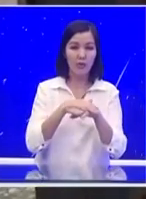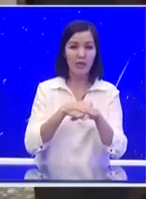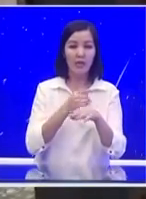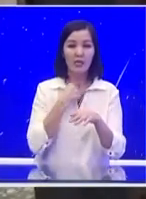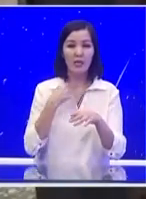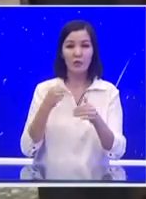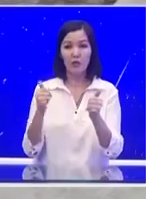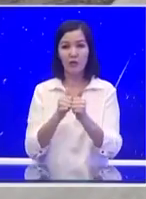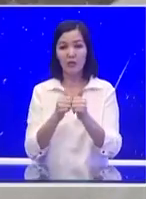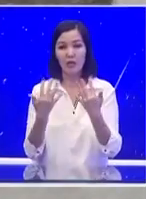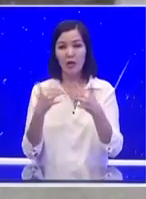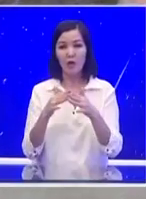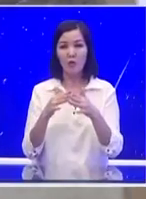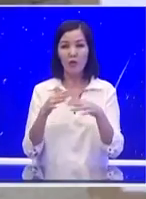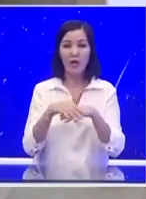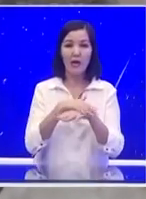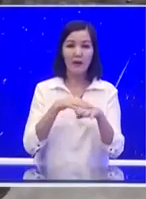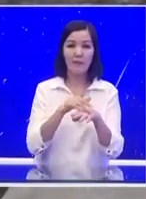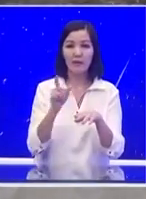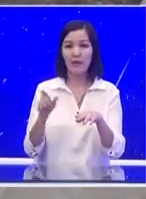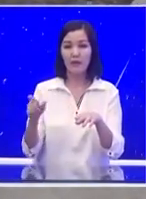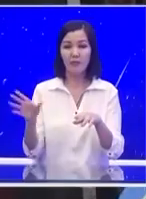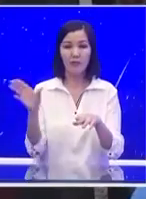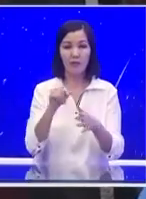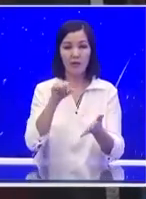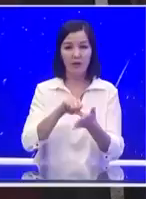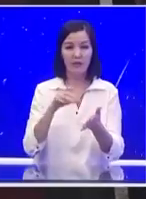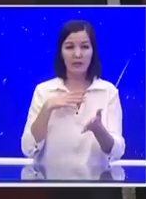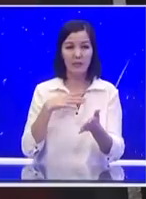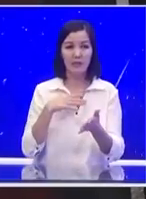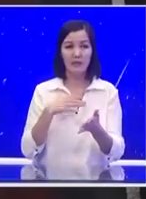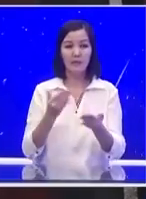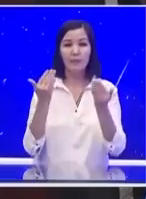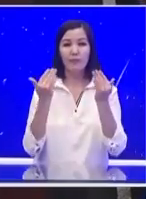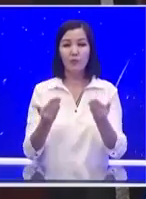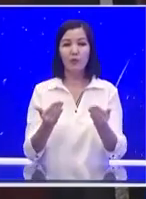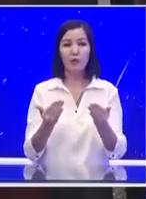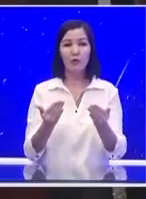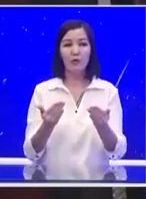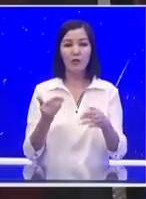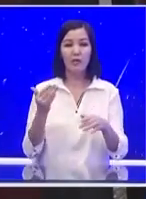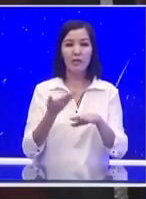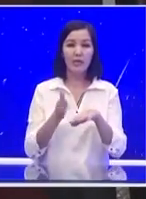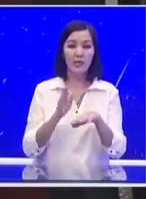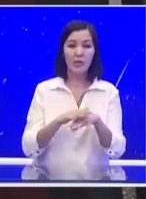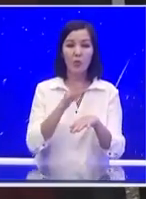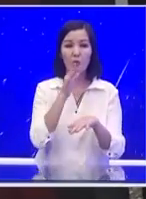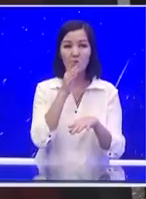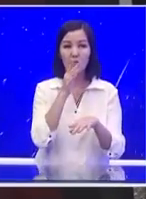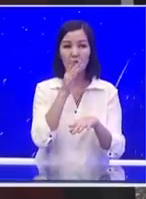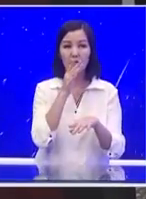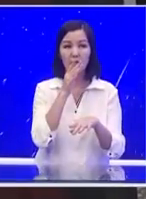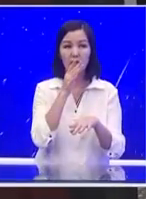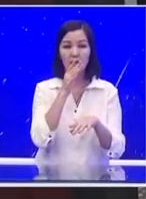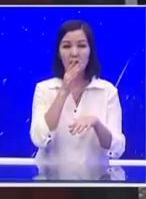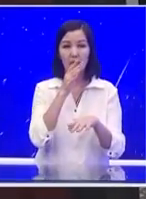Талдықорған маңындағы ауыл аймақ азаматтары да үлес қосыпты. Бүгінгі мына осындай қиын қыстау кезінде мешіттің